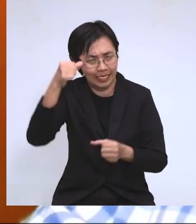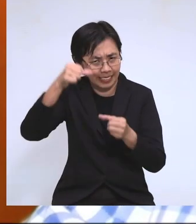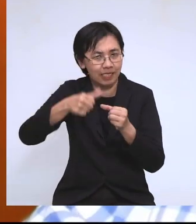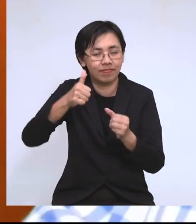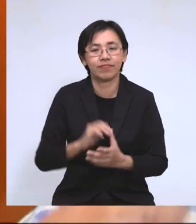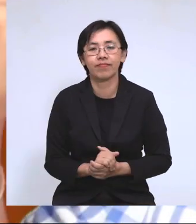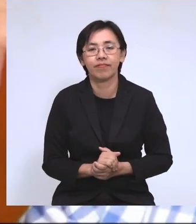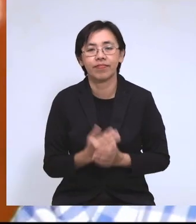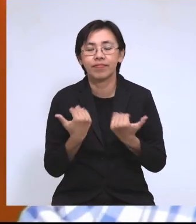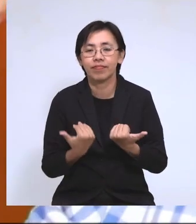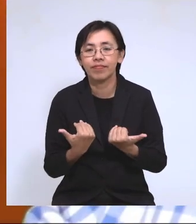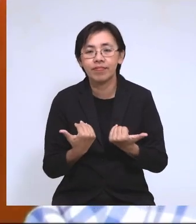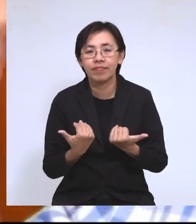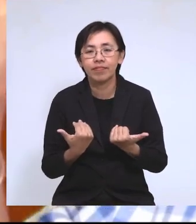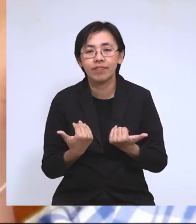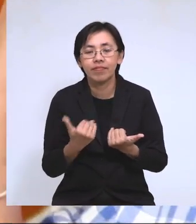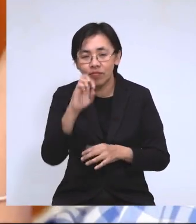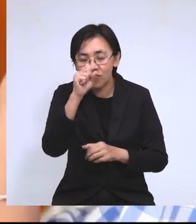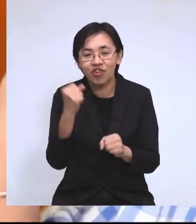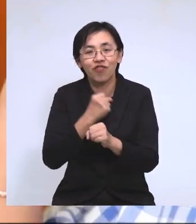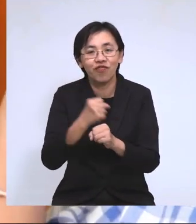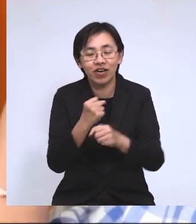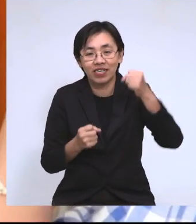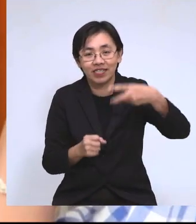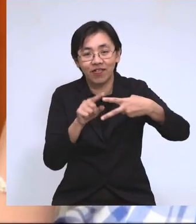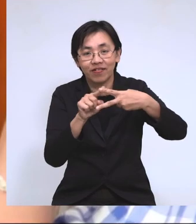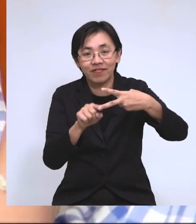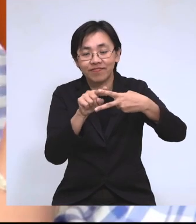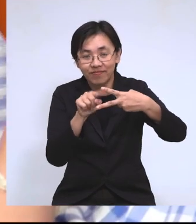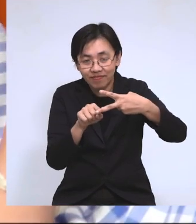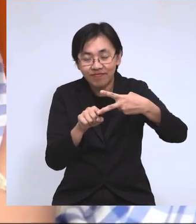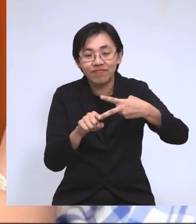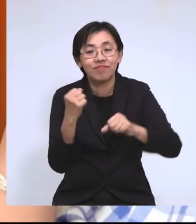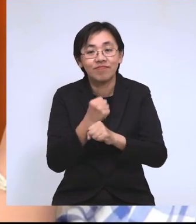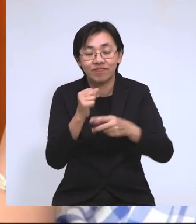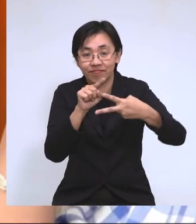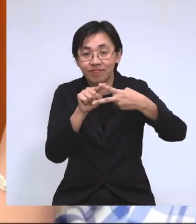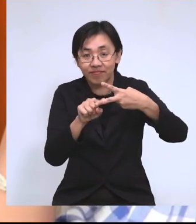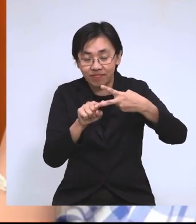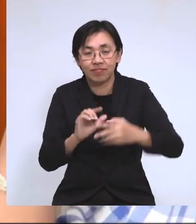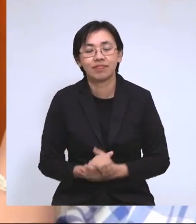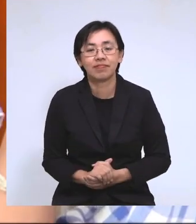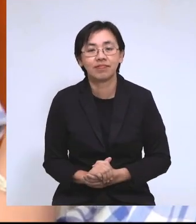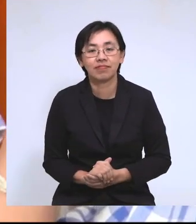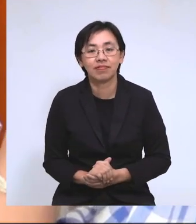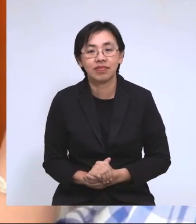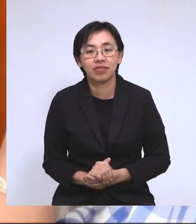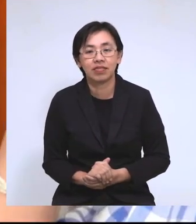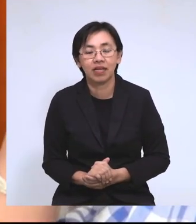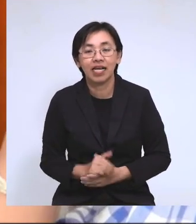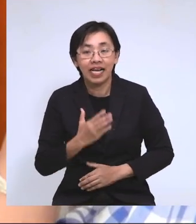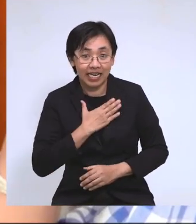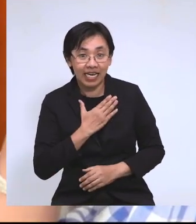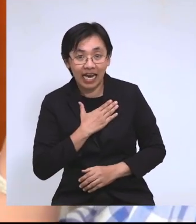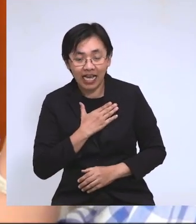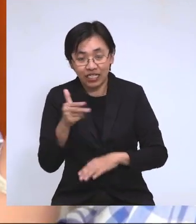ครูหวานจำประโยคนี้ได้ทีเนี้ยวันเนี้ยค่ะก็เดี๋ยวเราจะลองฝึก2ทักษะด้วยกันนะคะโดยก่อนขั้นแรกนะคะคุณแ